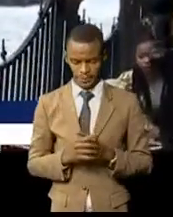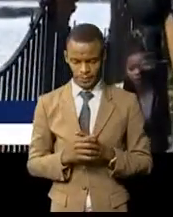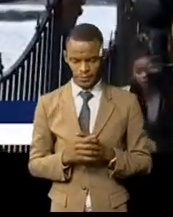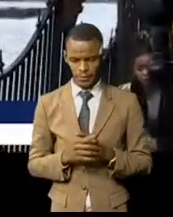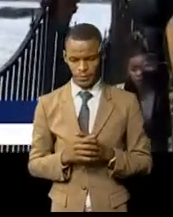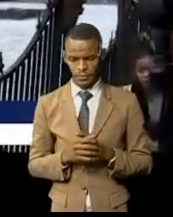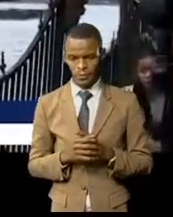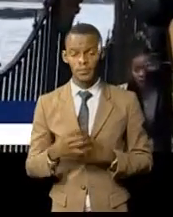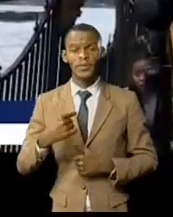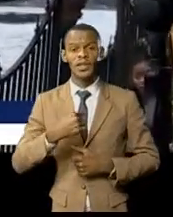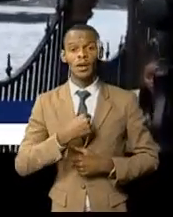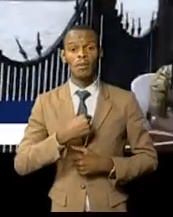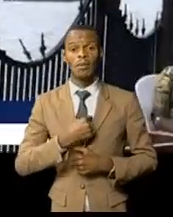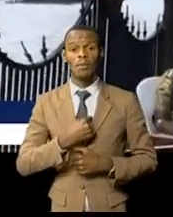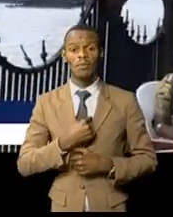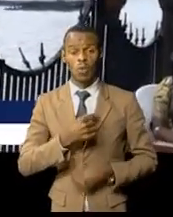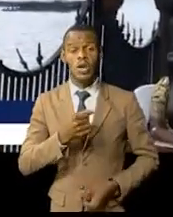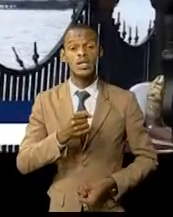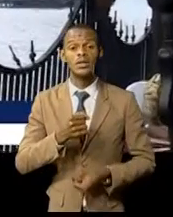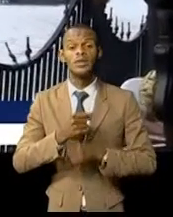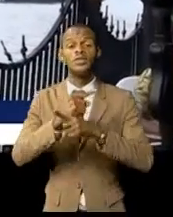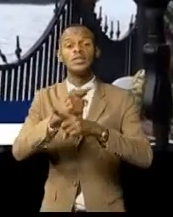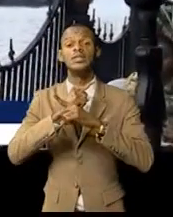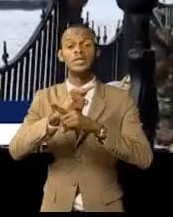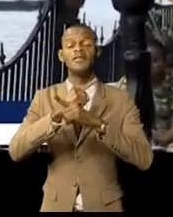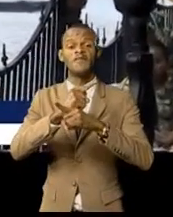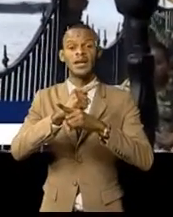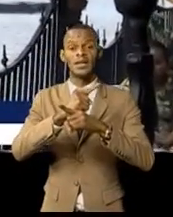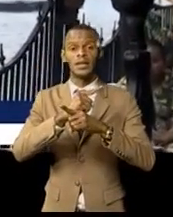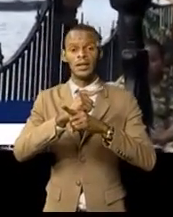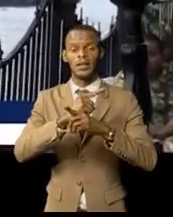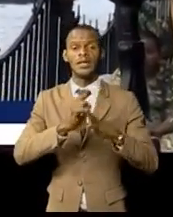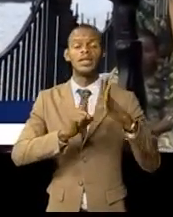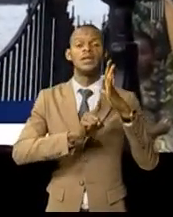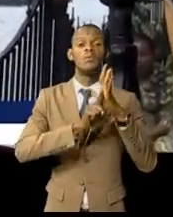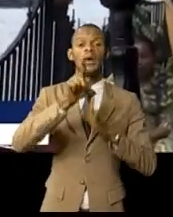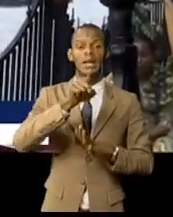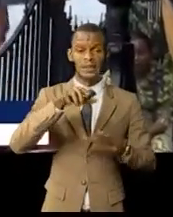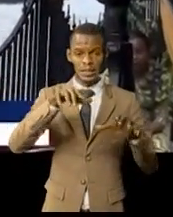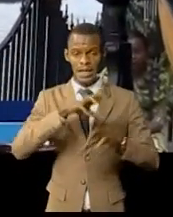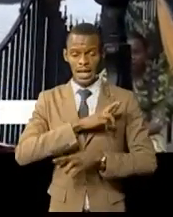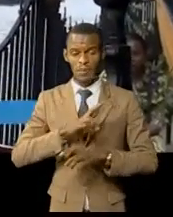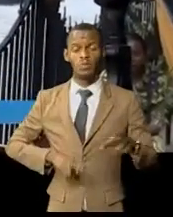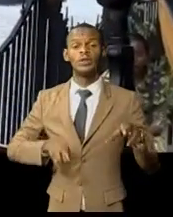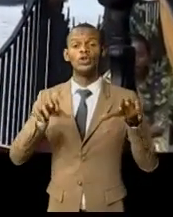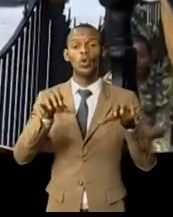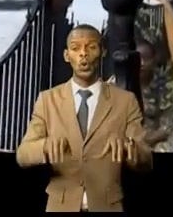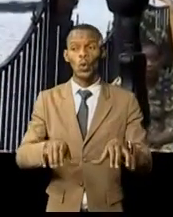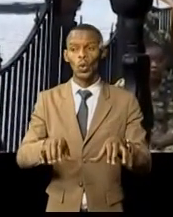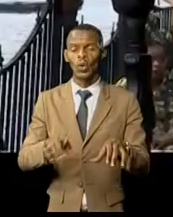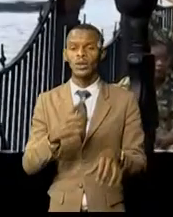vérité en République démocratique du Congo, les mensonges donnent des fleurs, mais